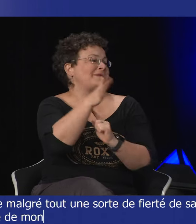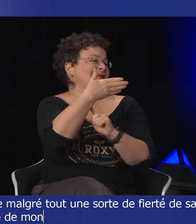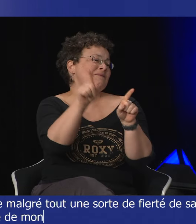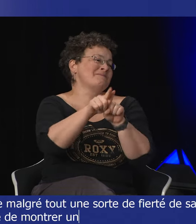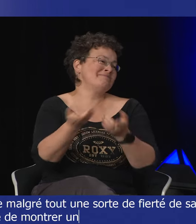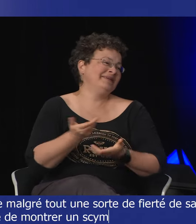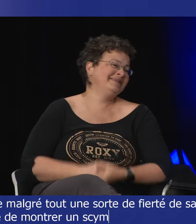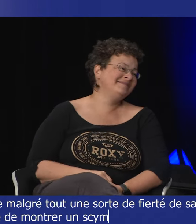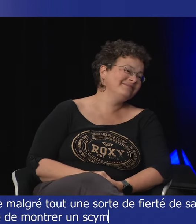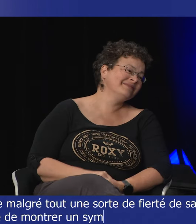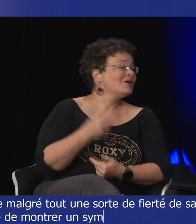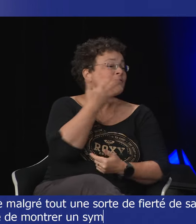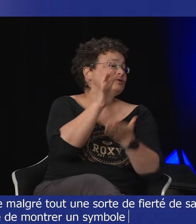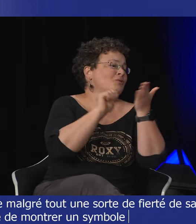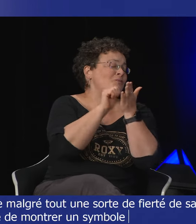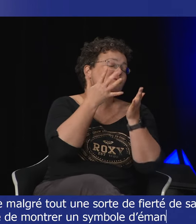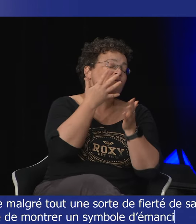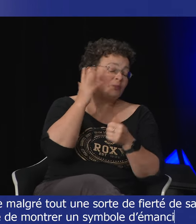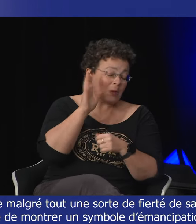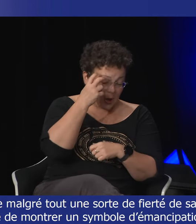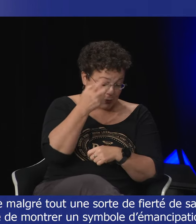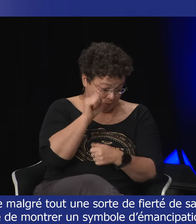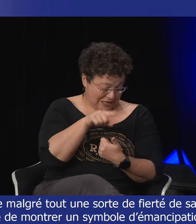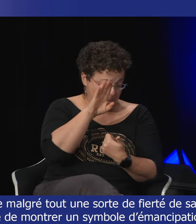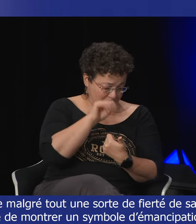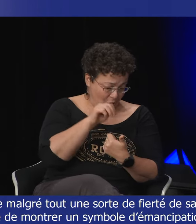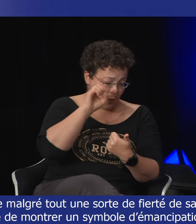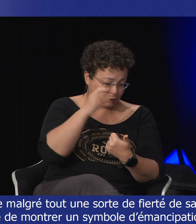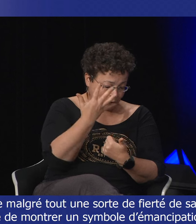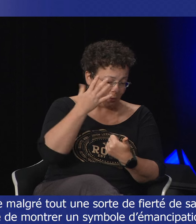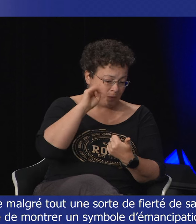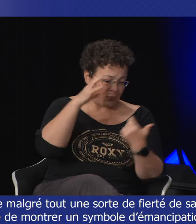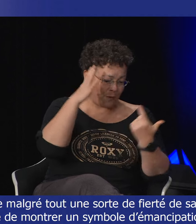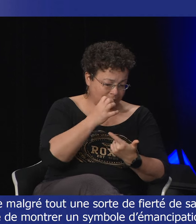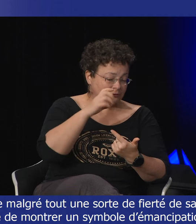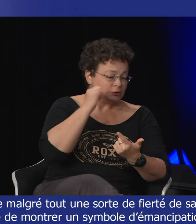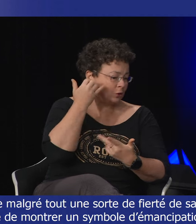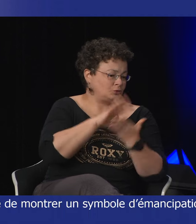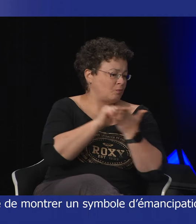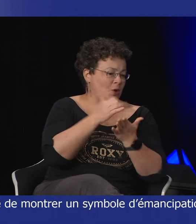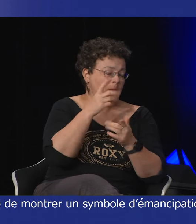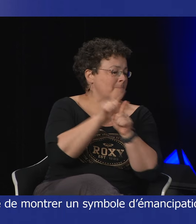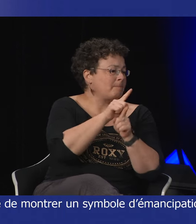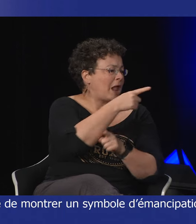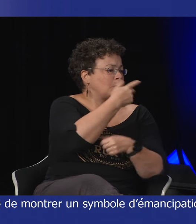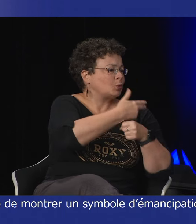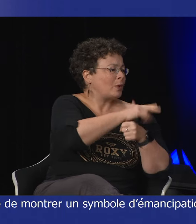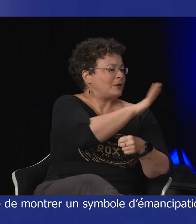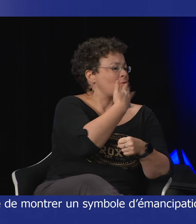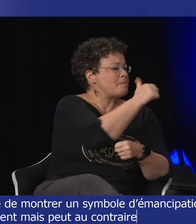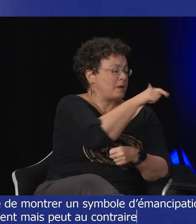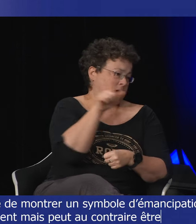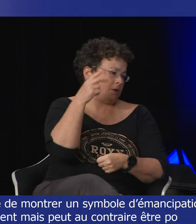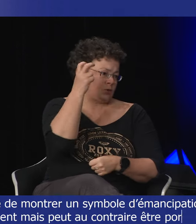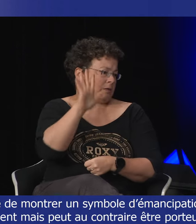que surdicécité n'est pas de l'enfermement mais au contraire peut être porteur vraiment de l'émancipation avec les couleurs